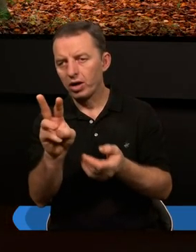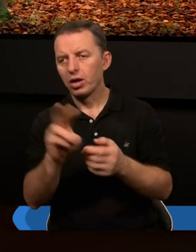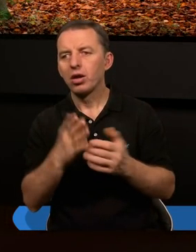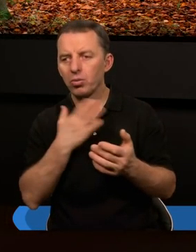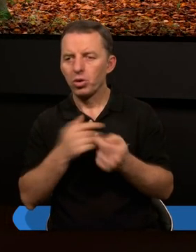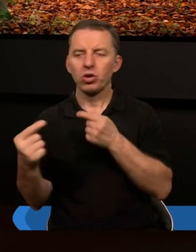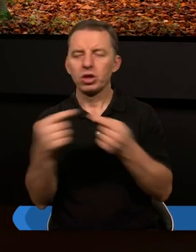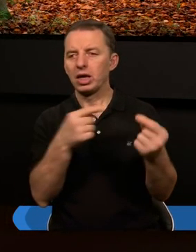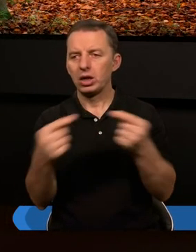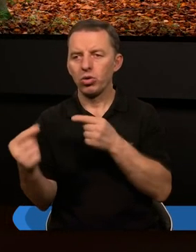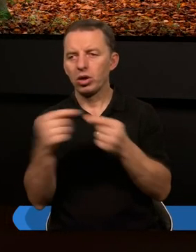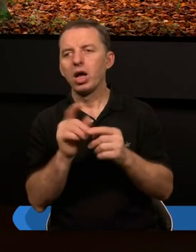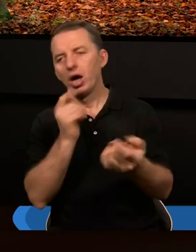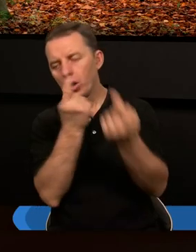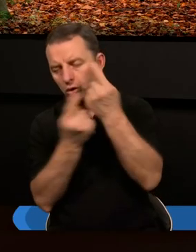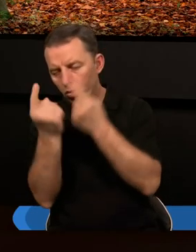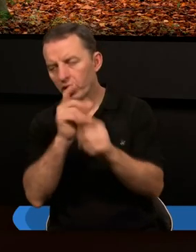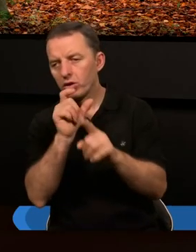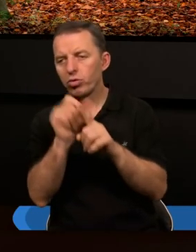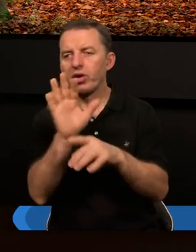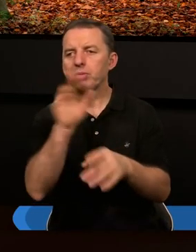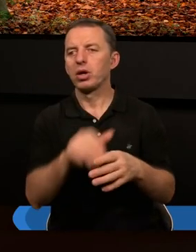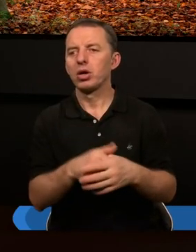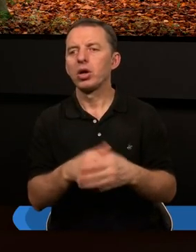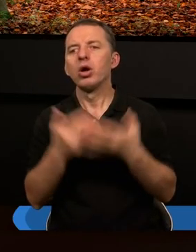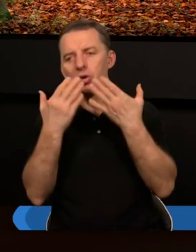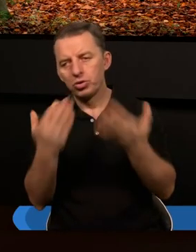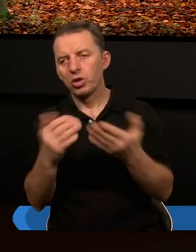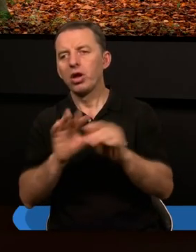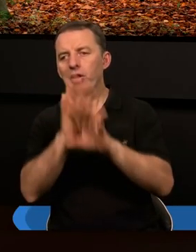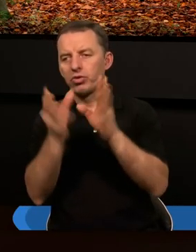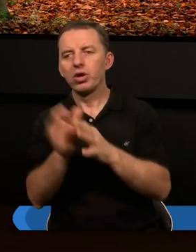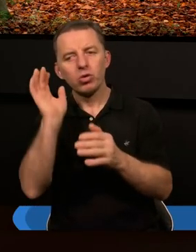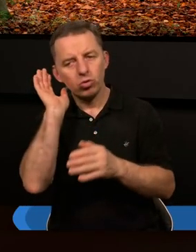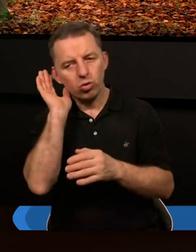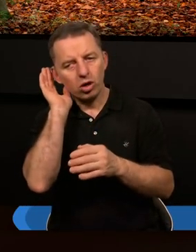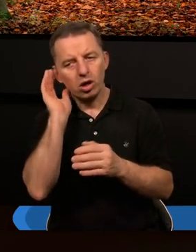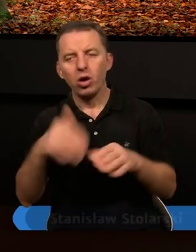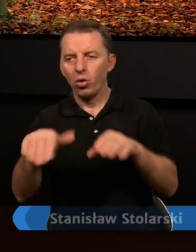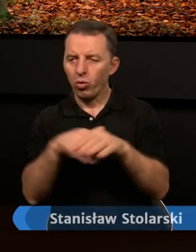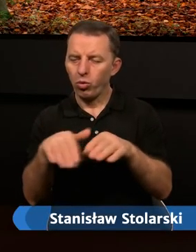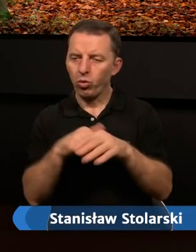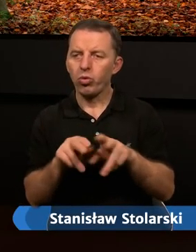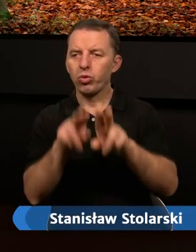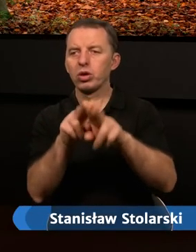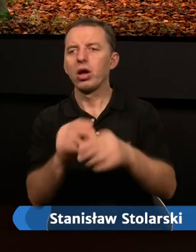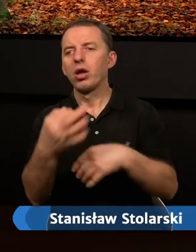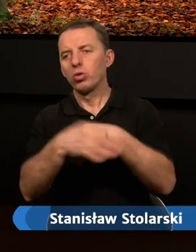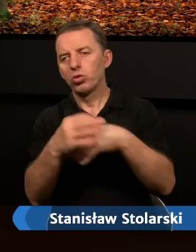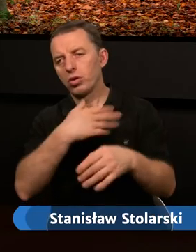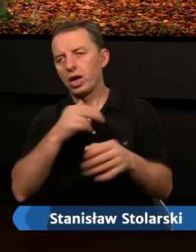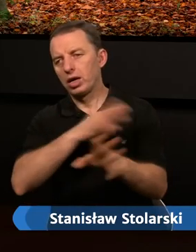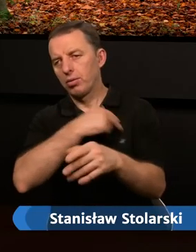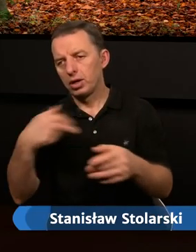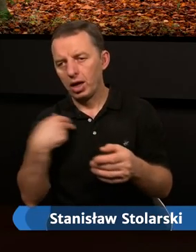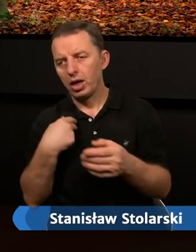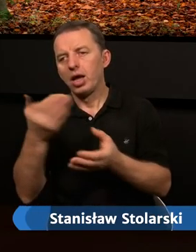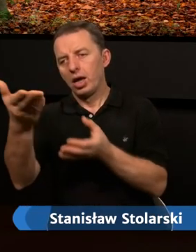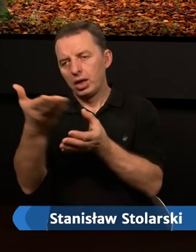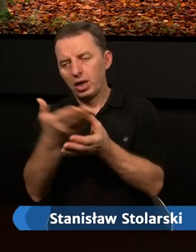za tą dyskusję, za to rozważanie Słowa Bożego. Dziękuję wszystkim słuchaczom za udział w tym studium razem z nami